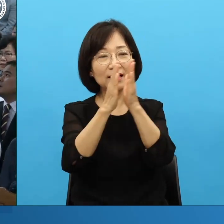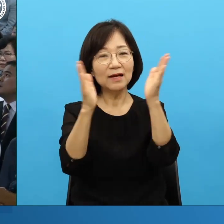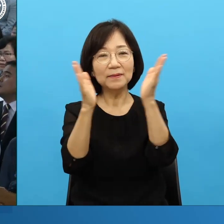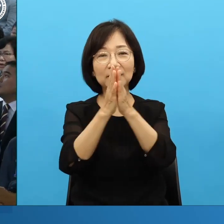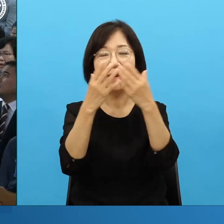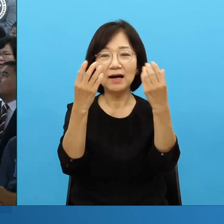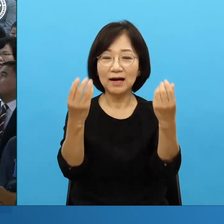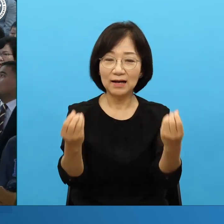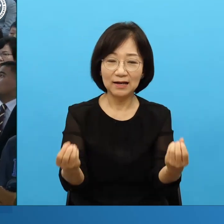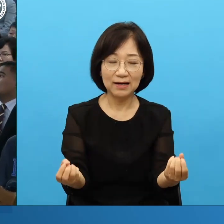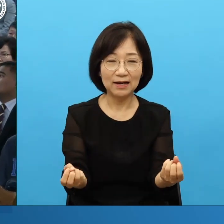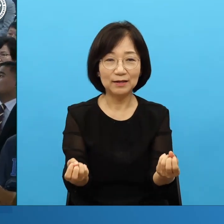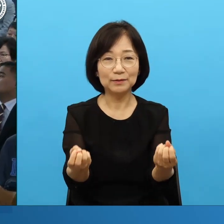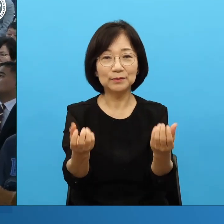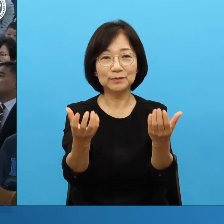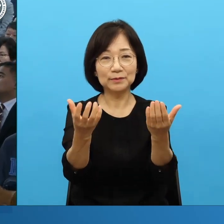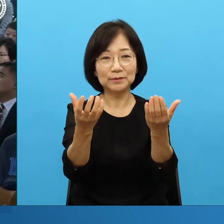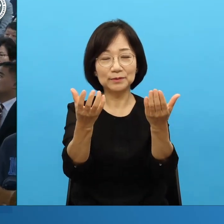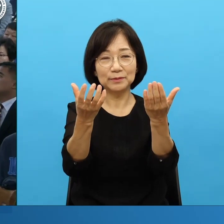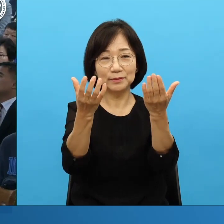주님께 영광